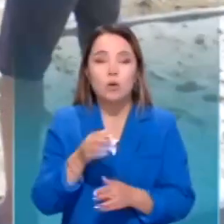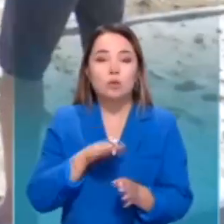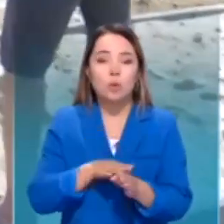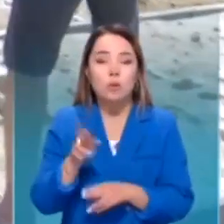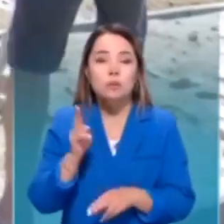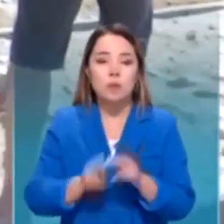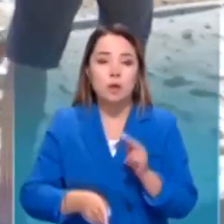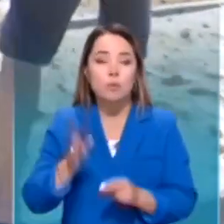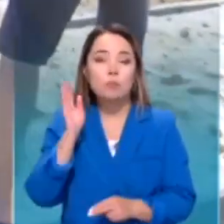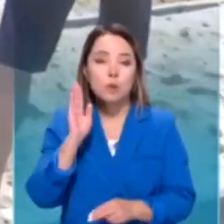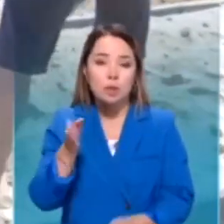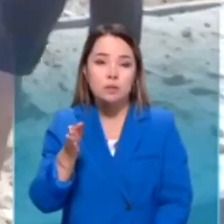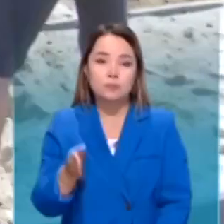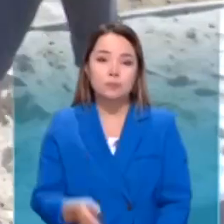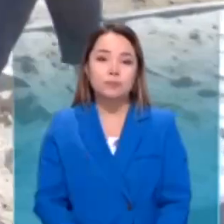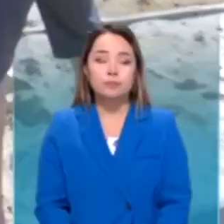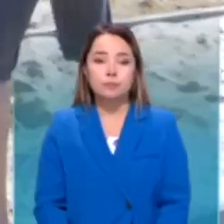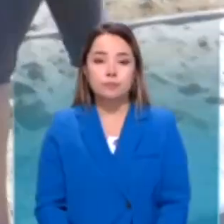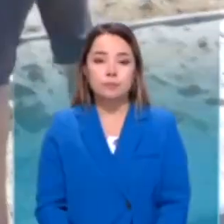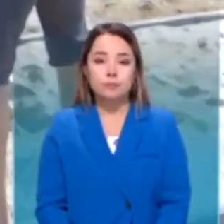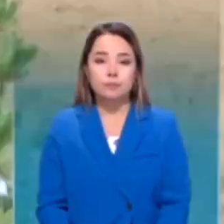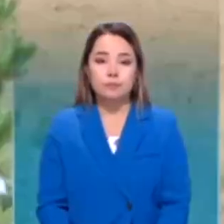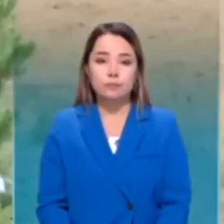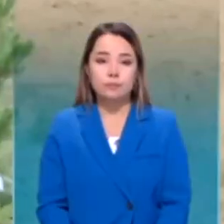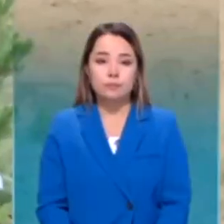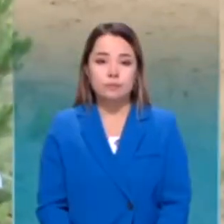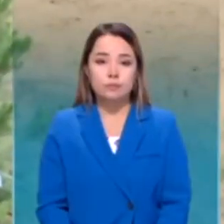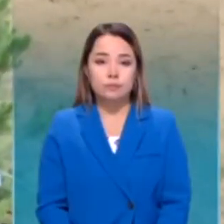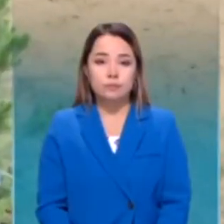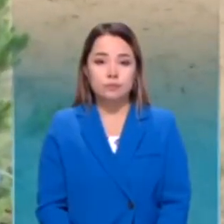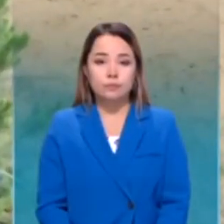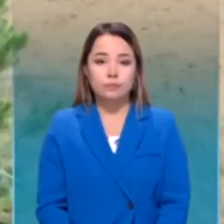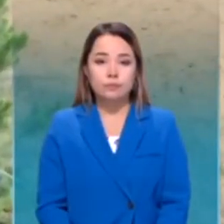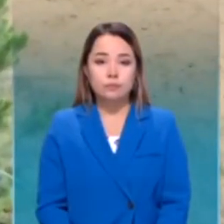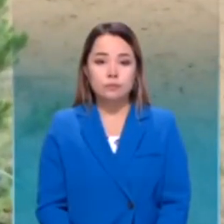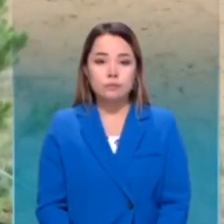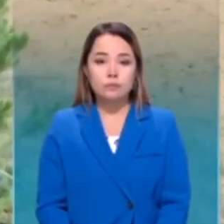салынып бітуі тиіс. Дәуренбек Әбдібек, Қыдырәлі Ахметбек, Қазақстан ұлттық арнасы, Қостанай облысы.